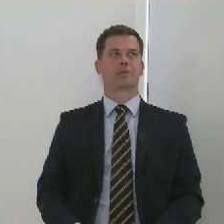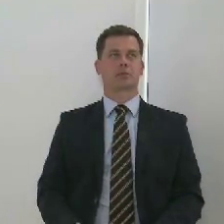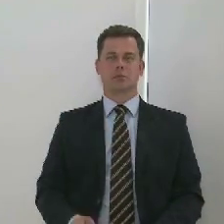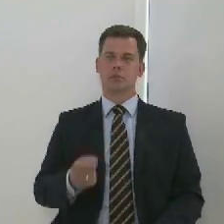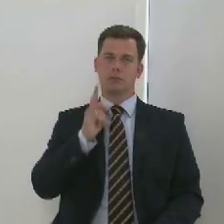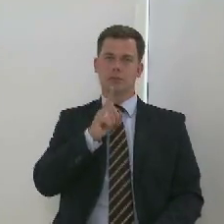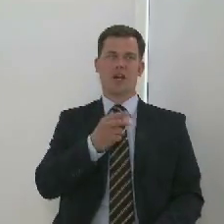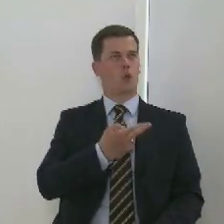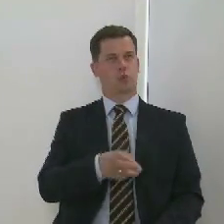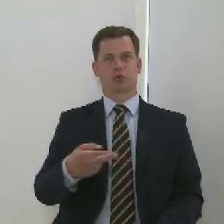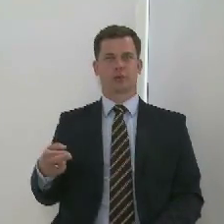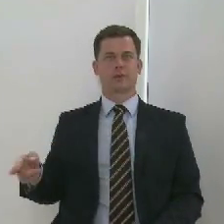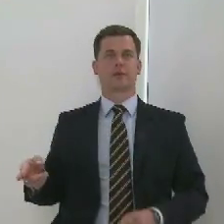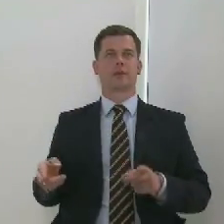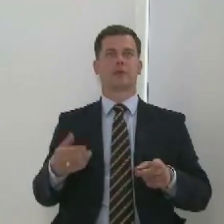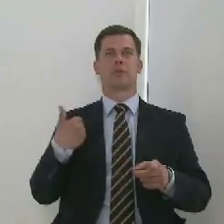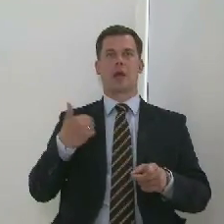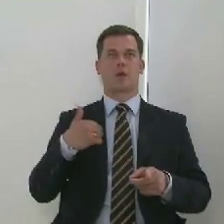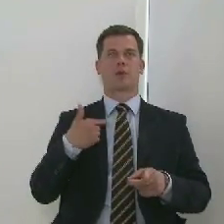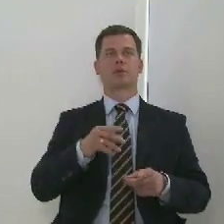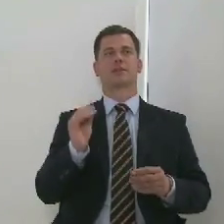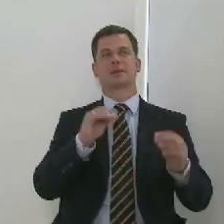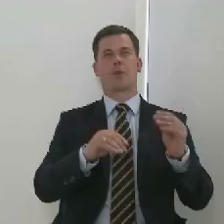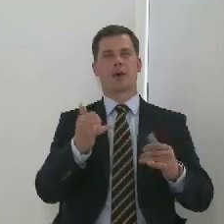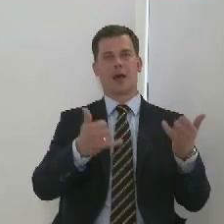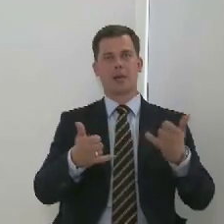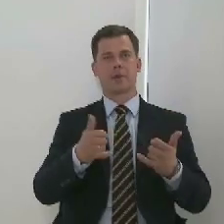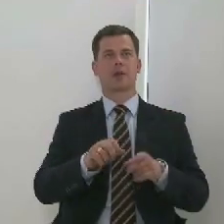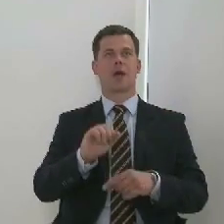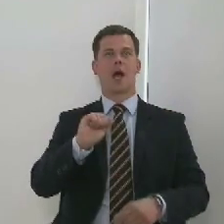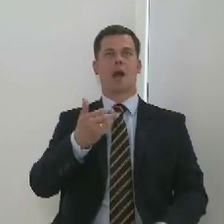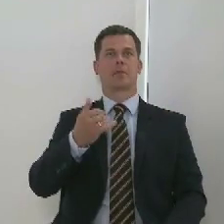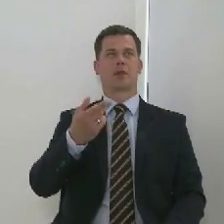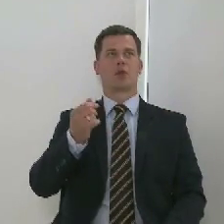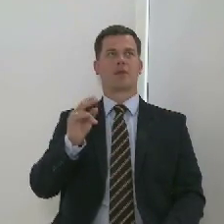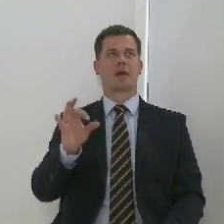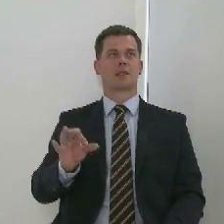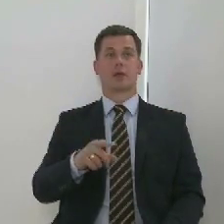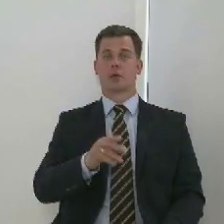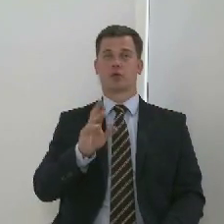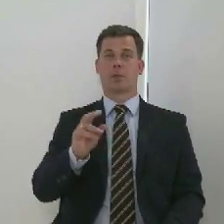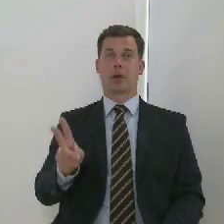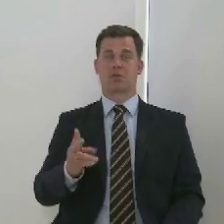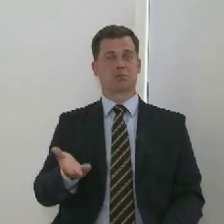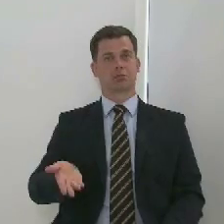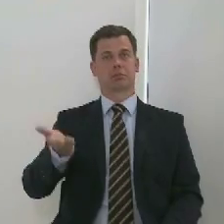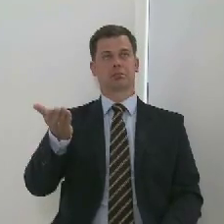różnice między białkami odnośnie składu, jak i proporcji aminokwasów. Natomiast rzepak tutaj się wybija